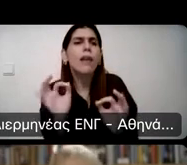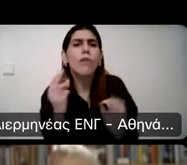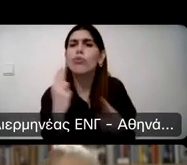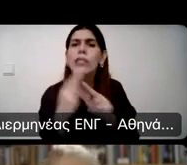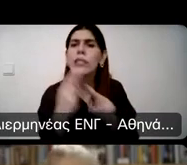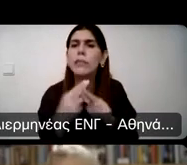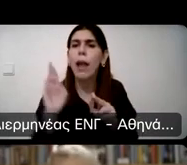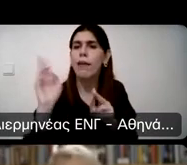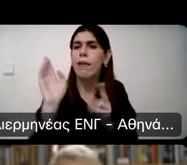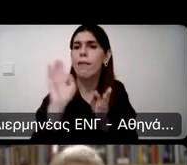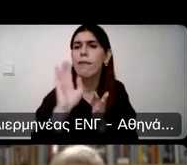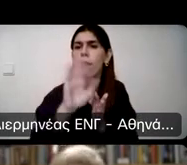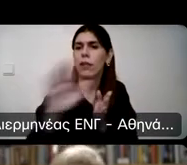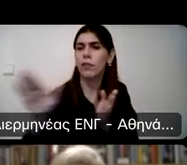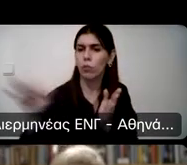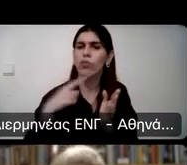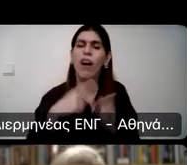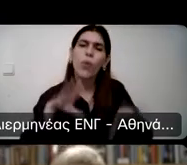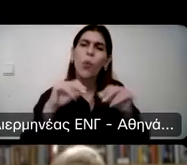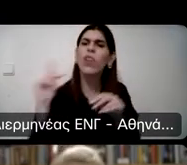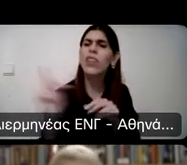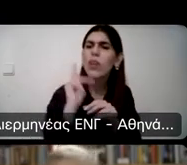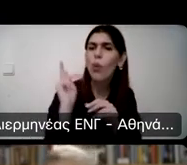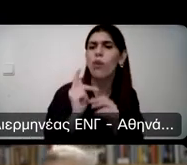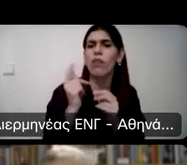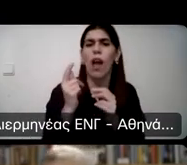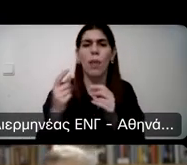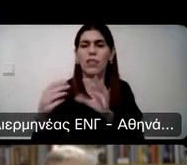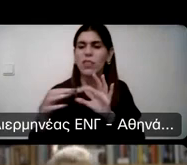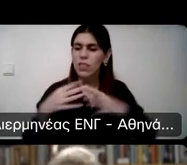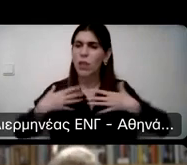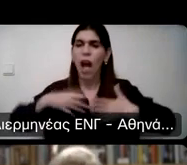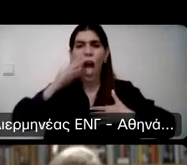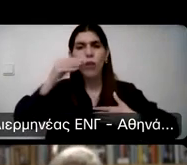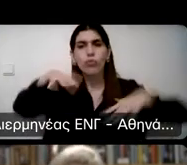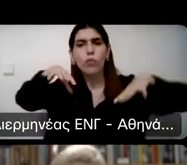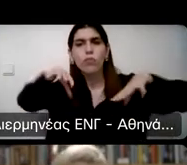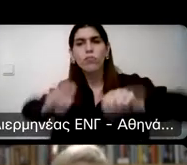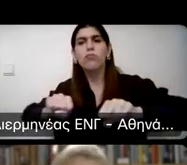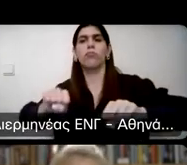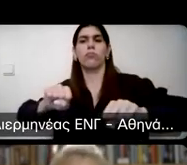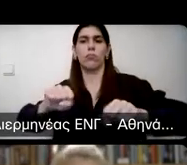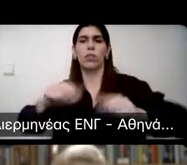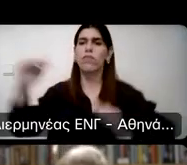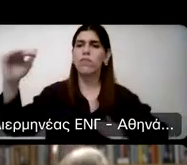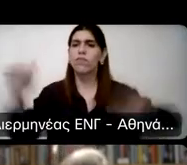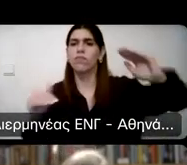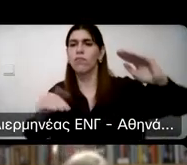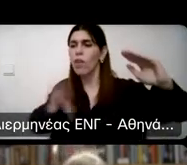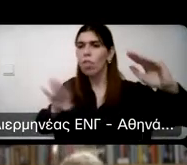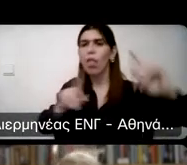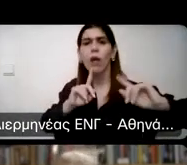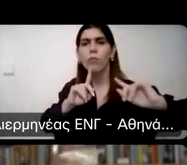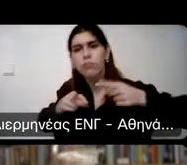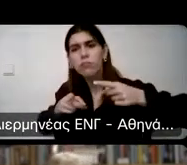αναφέρεται σε κοινωνικές πρακτικές διάκρισης και σχέσεις κατάχρησης της εξουσίας από κυρίαρχες ομάδες, οργανισμούς και θεσμούς,